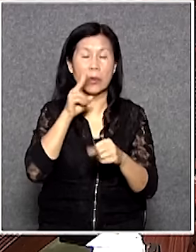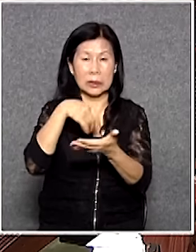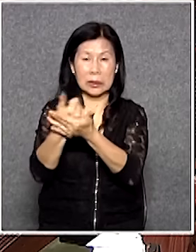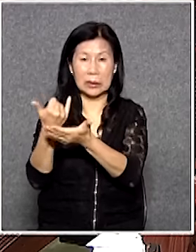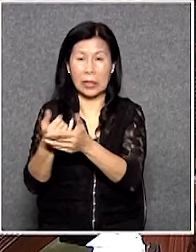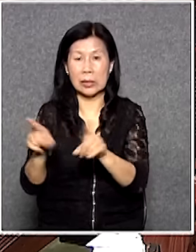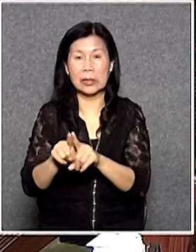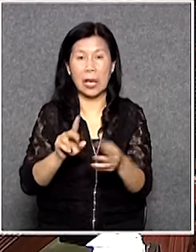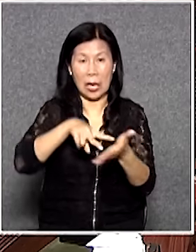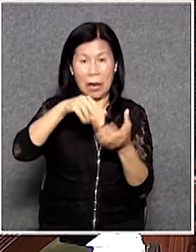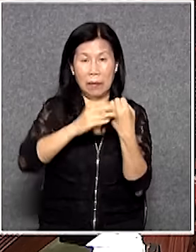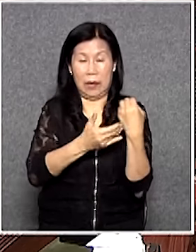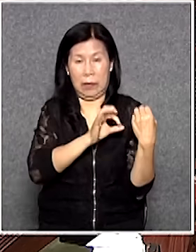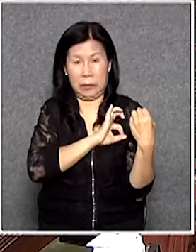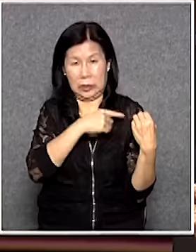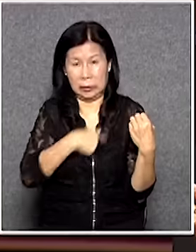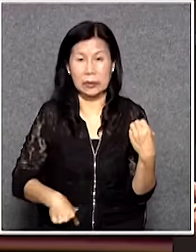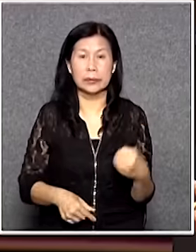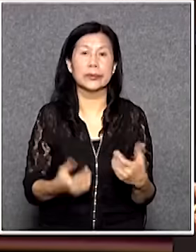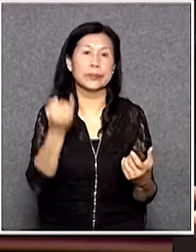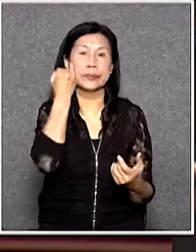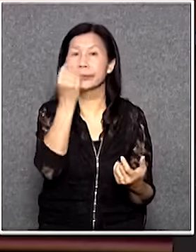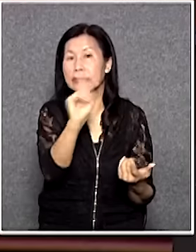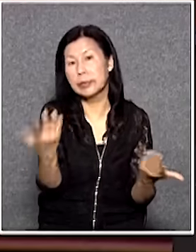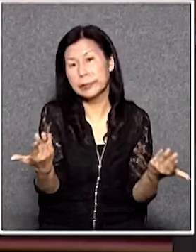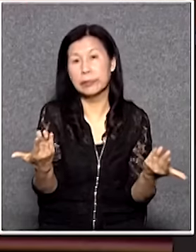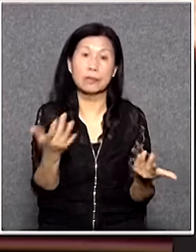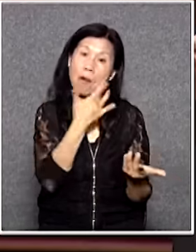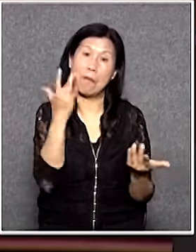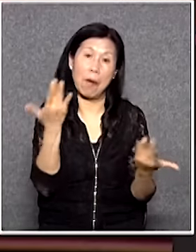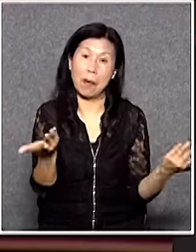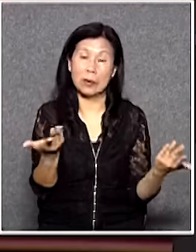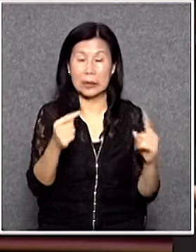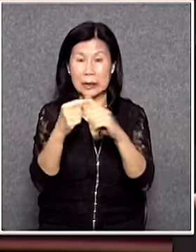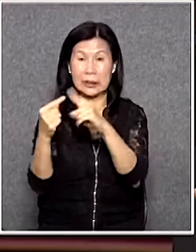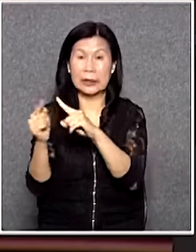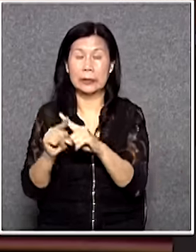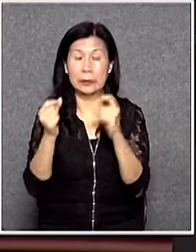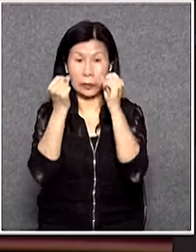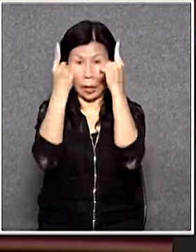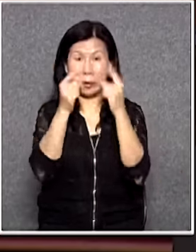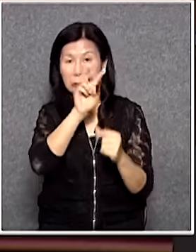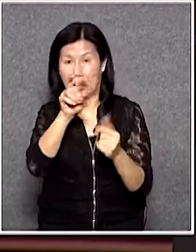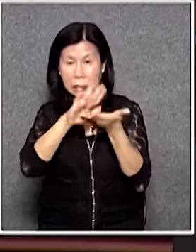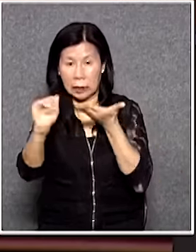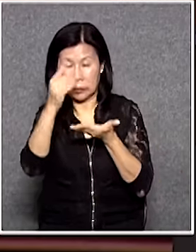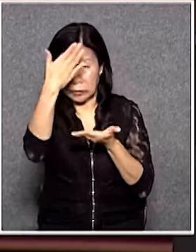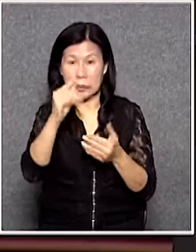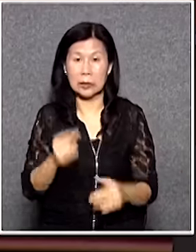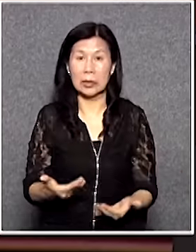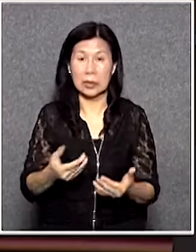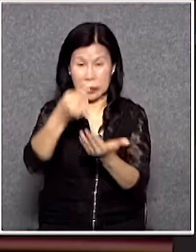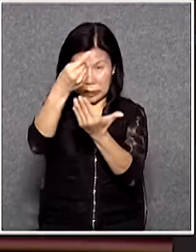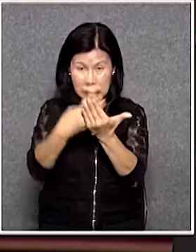的，我告诉你，那有什么计啊？是吧？那就唯有些市民睁亮眼睛咯，但是又没办法，在这种制度底